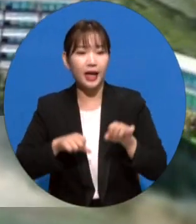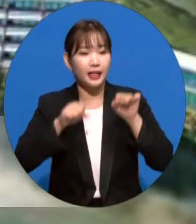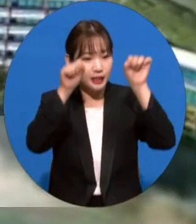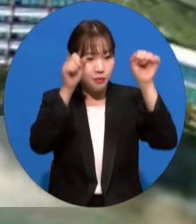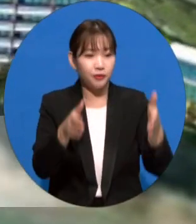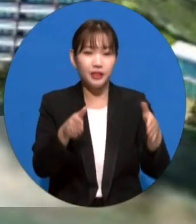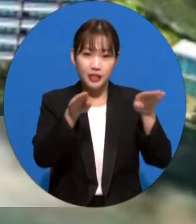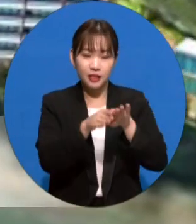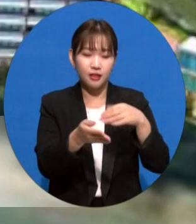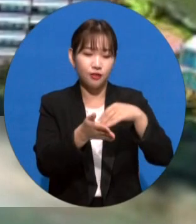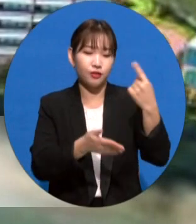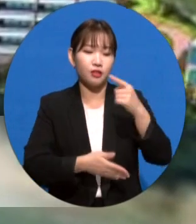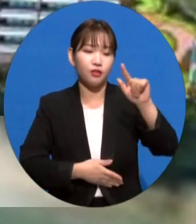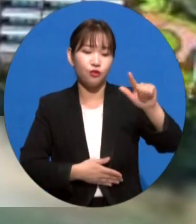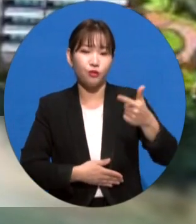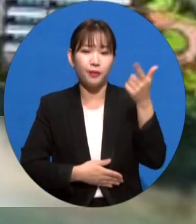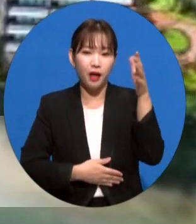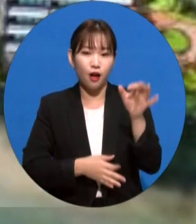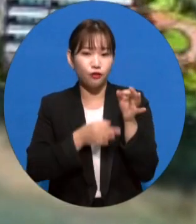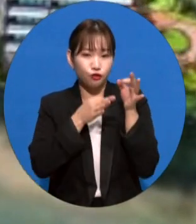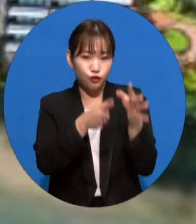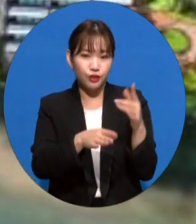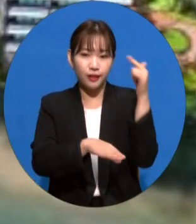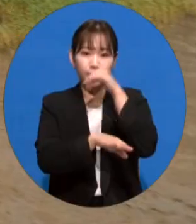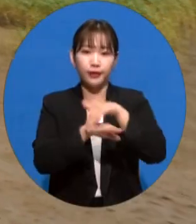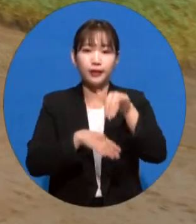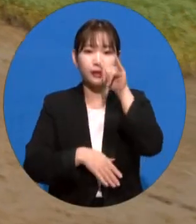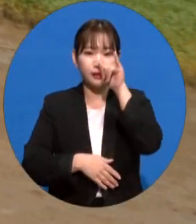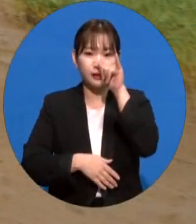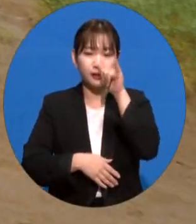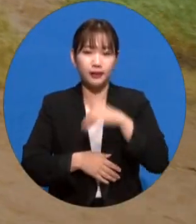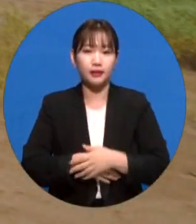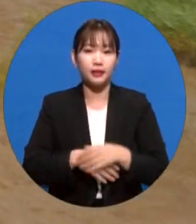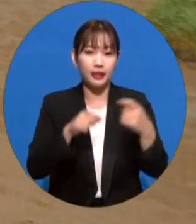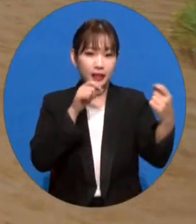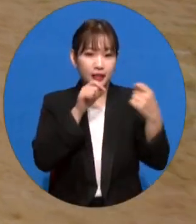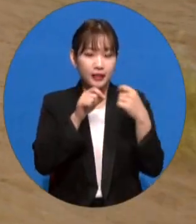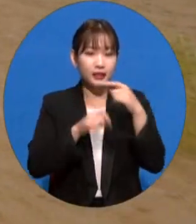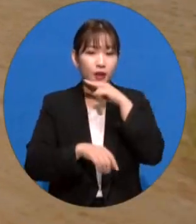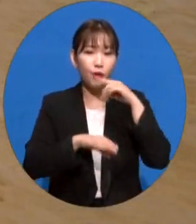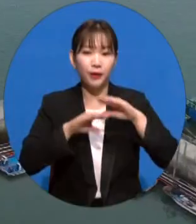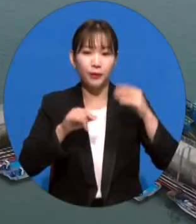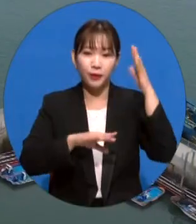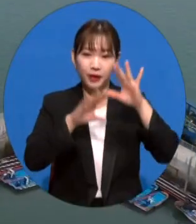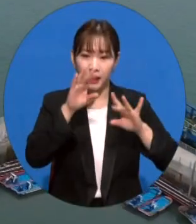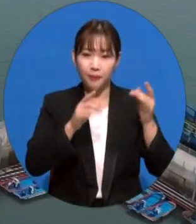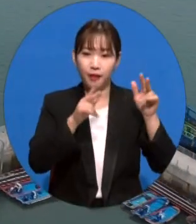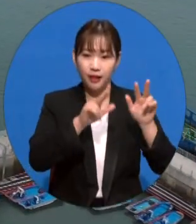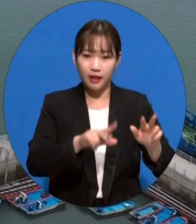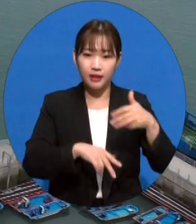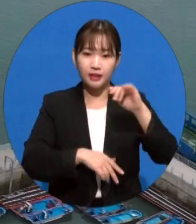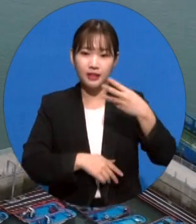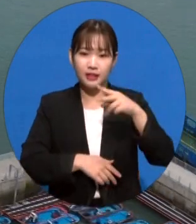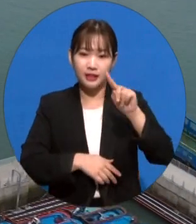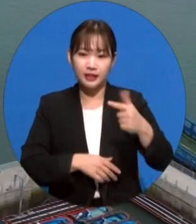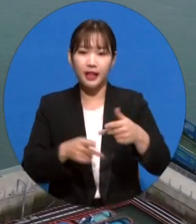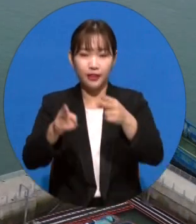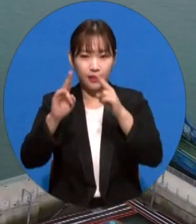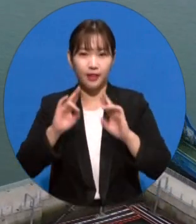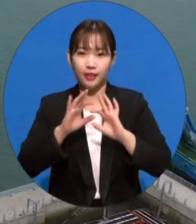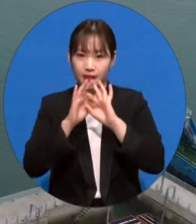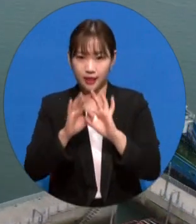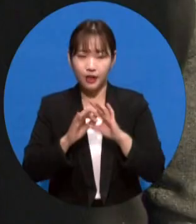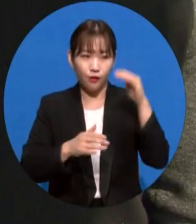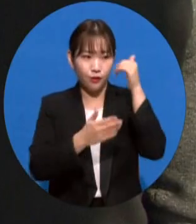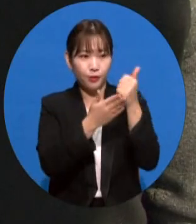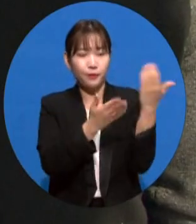시설에 1,600억 원의 투자가 예정돼 있습니다. 인근 황토 갯벌랜드 칠산대교와 연계해